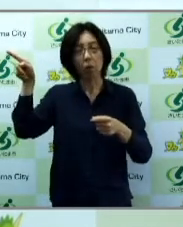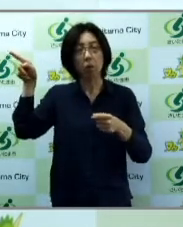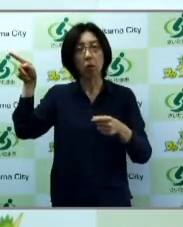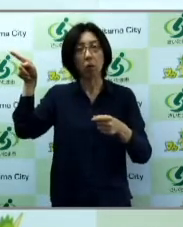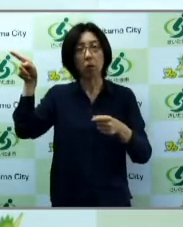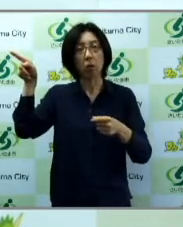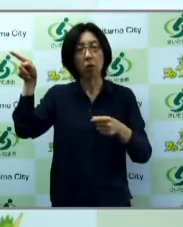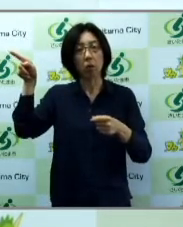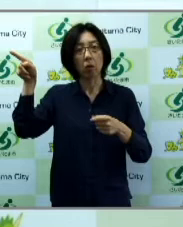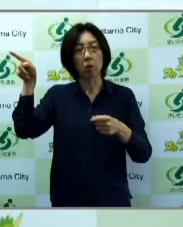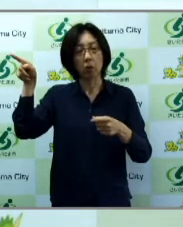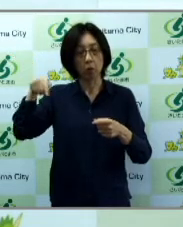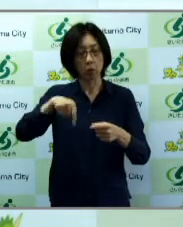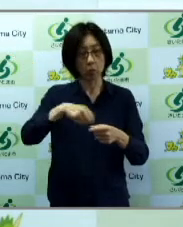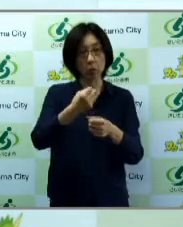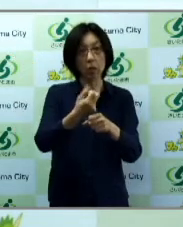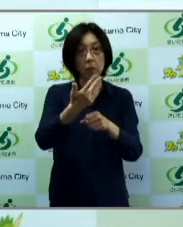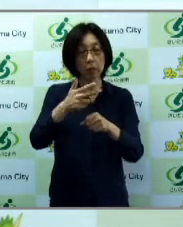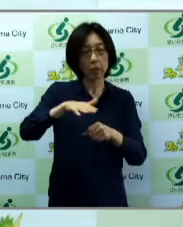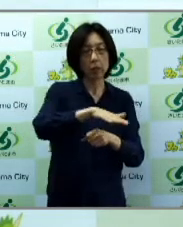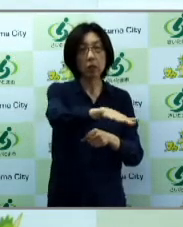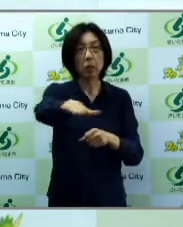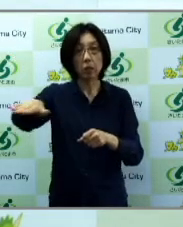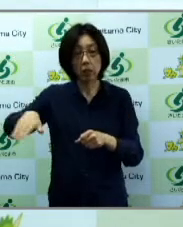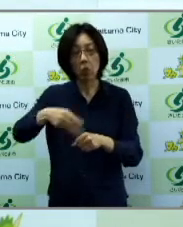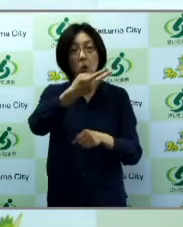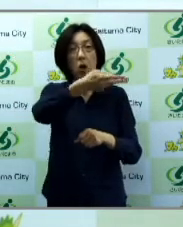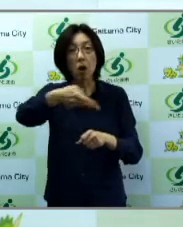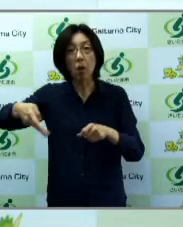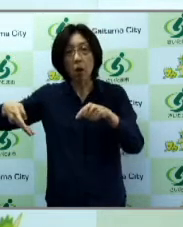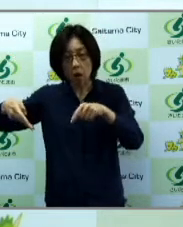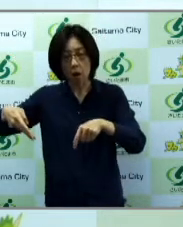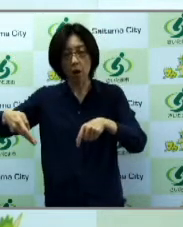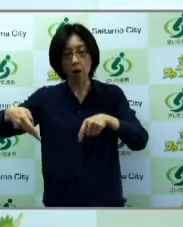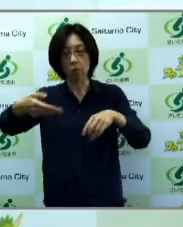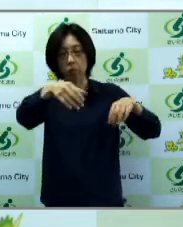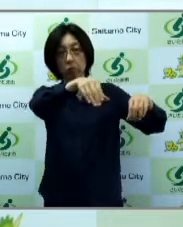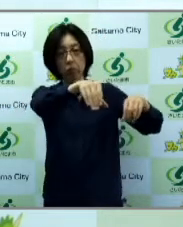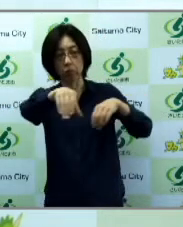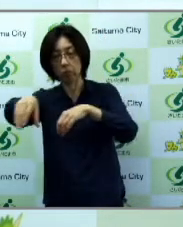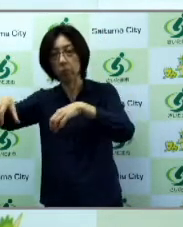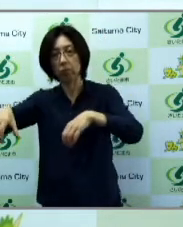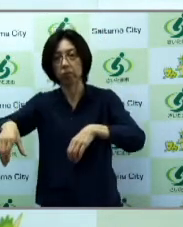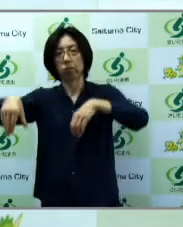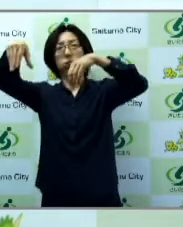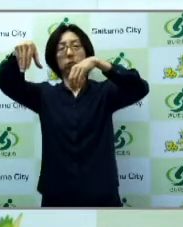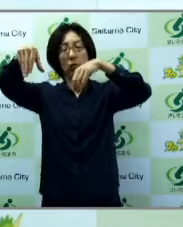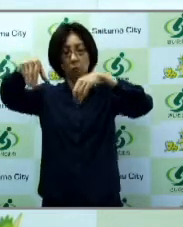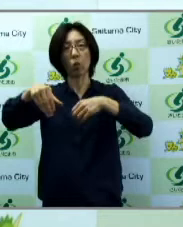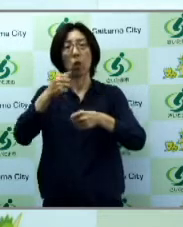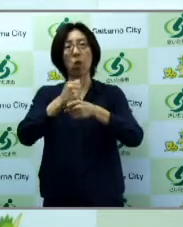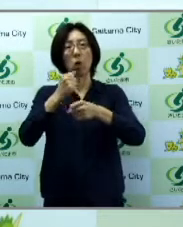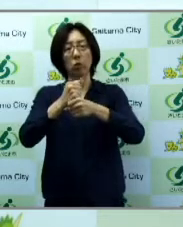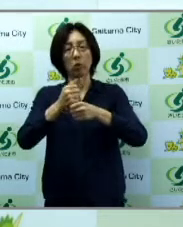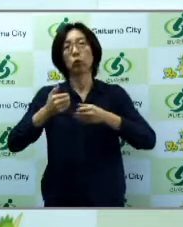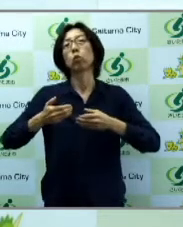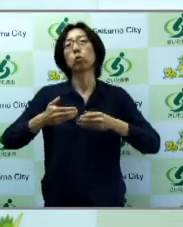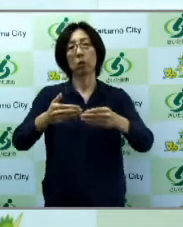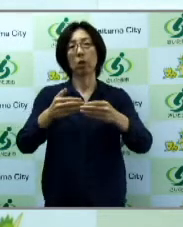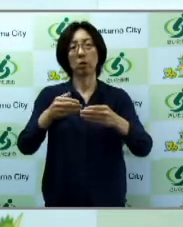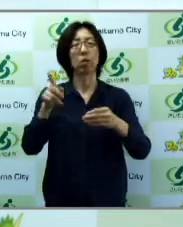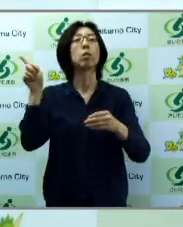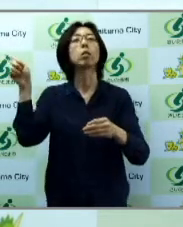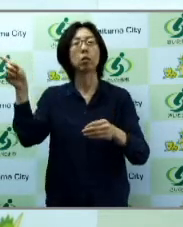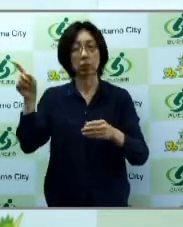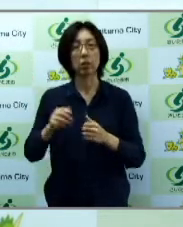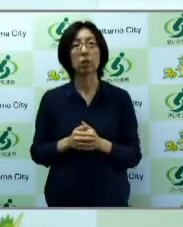この埼玉地区堤をしっかりと工事を進めていただく、それから今西港がこれ第一調節池でありますが、今